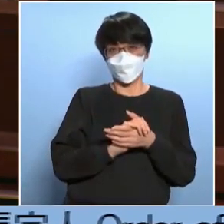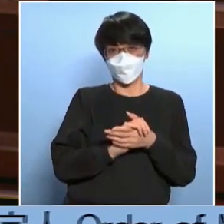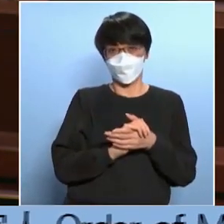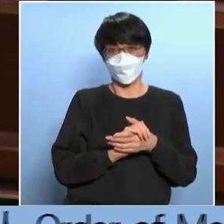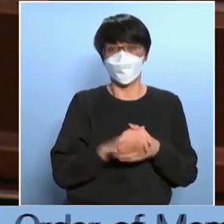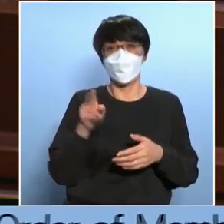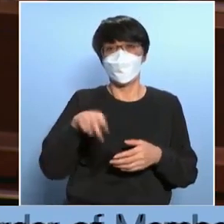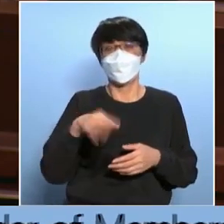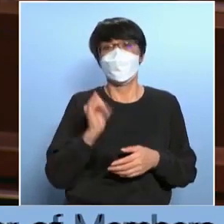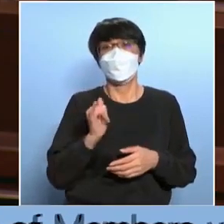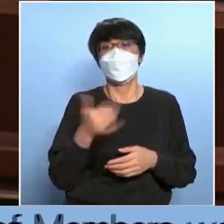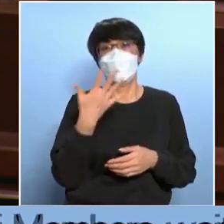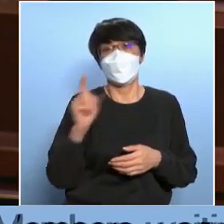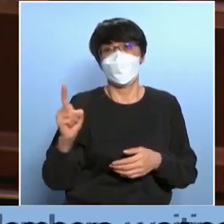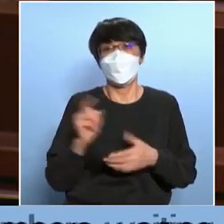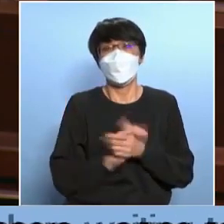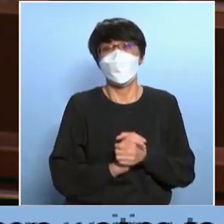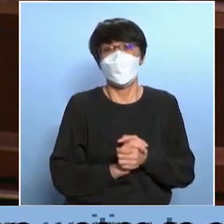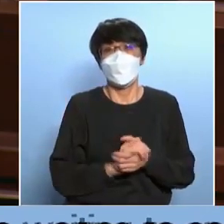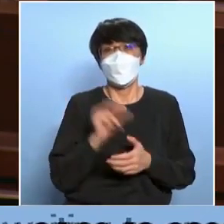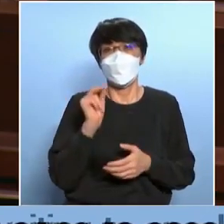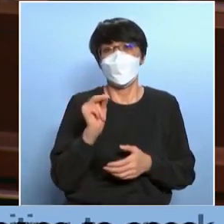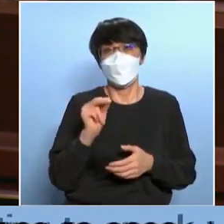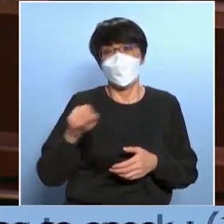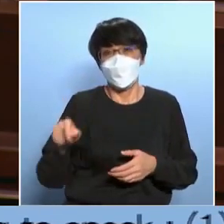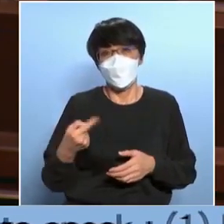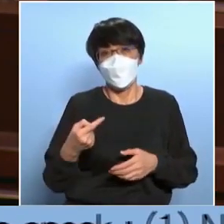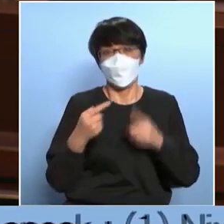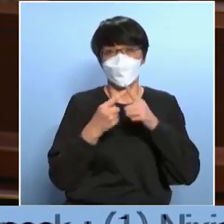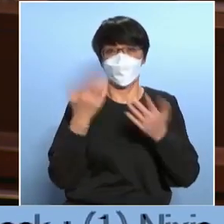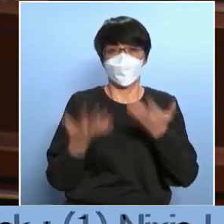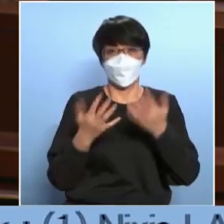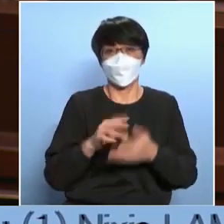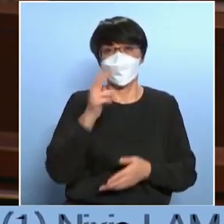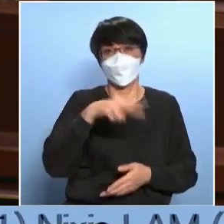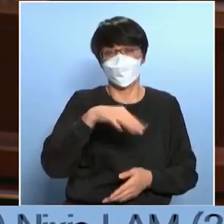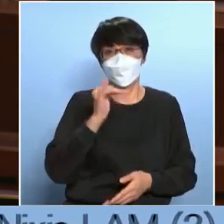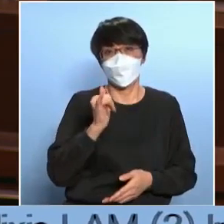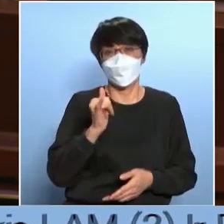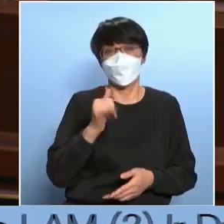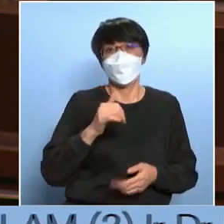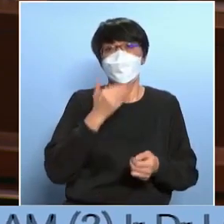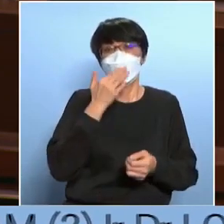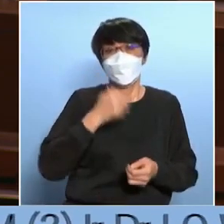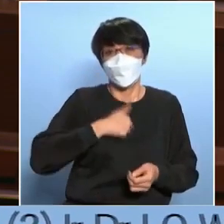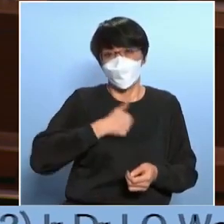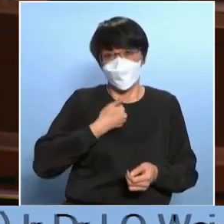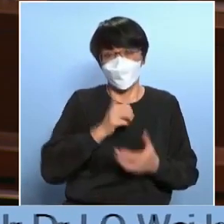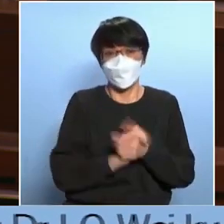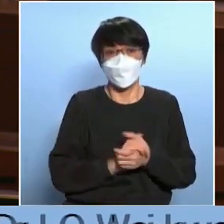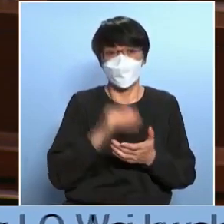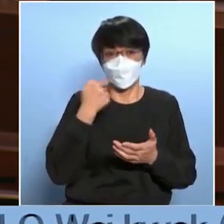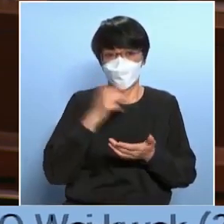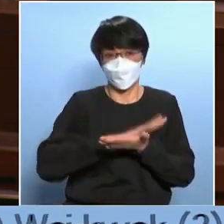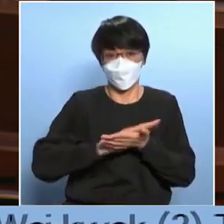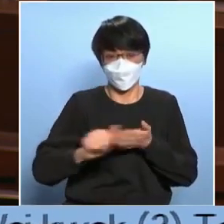得2651人，以700多萬人口來說得2600多個牙醫，牙齒衛生